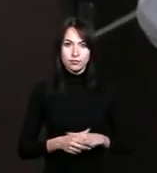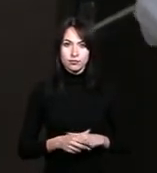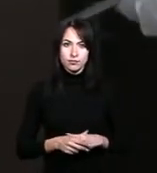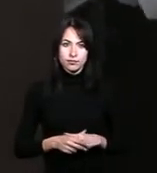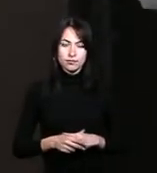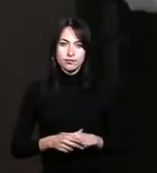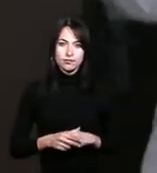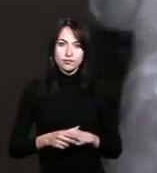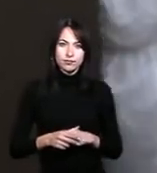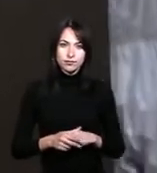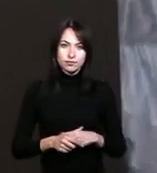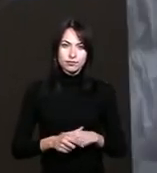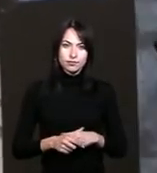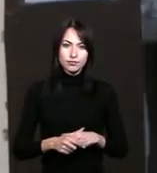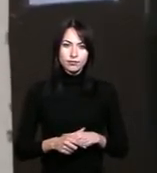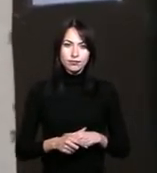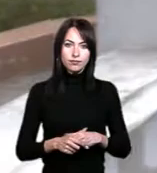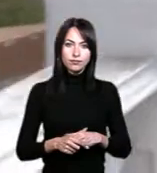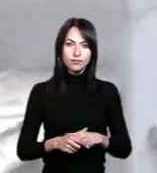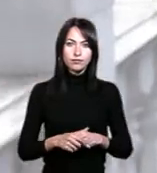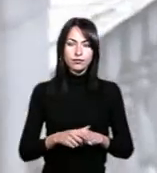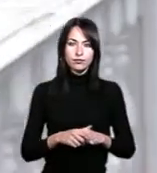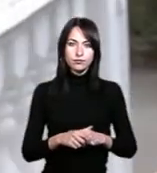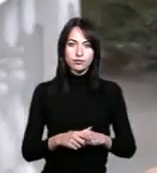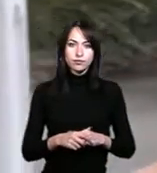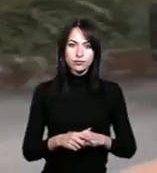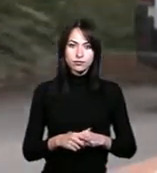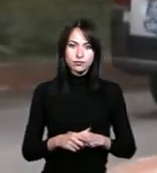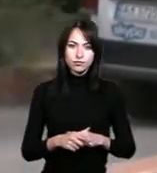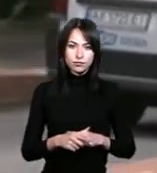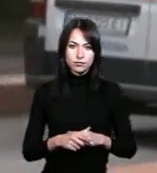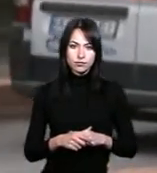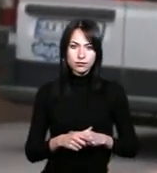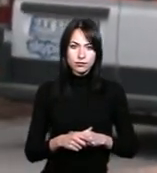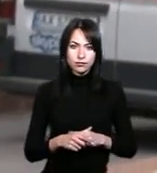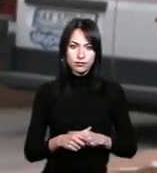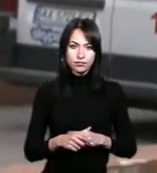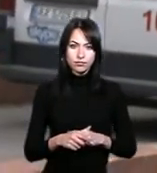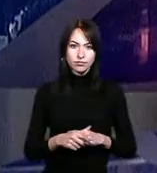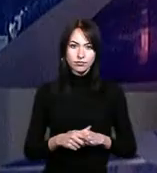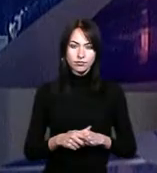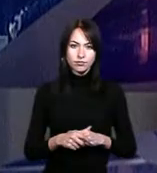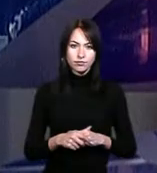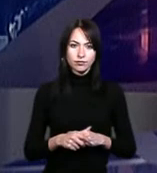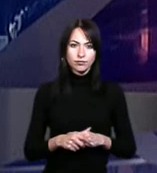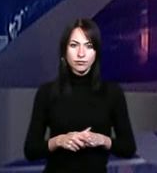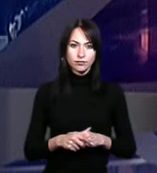З ковідом. Софія Цвіткова та Антон Калета. Новини на Суспільному. Харків.